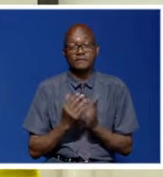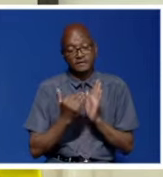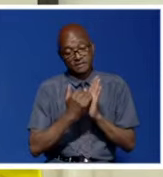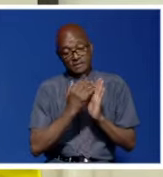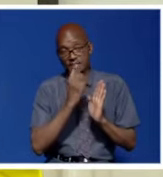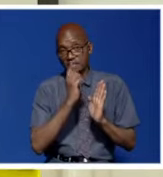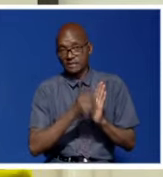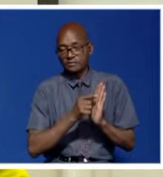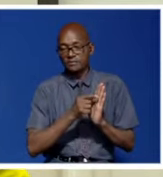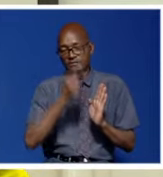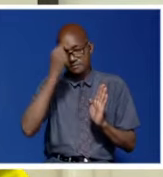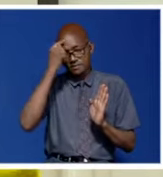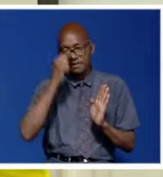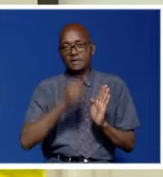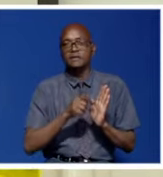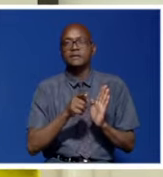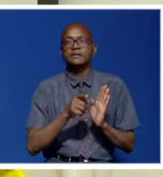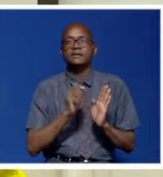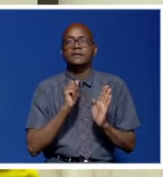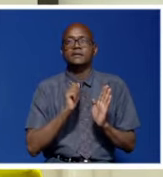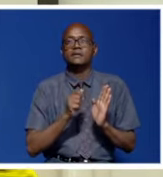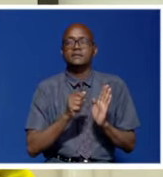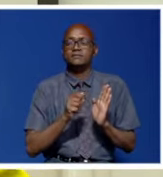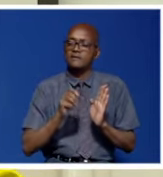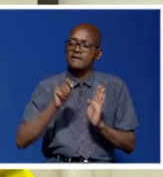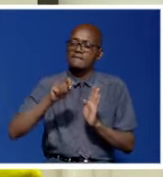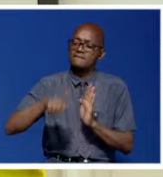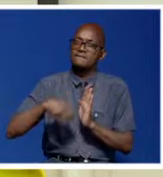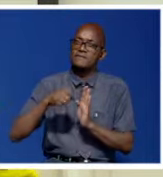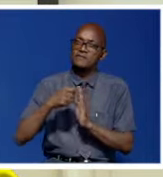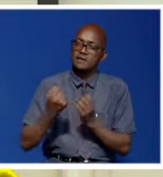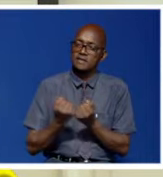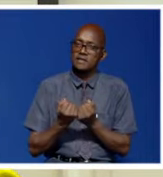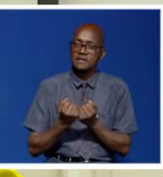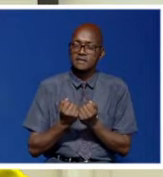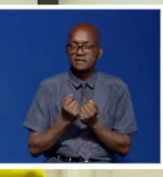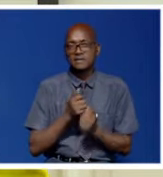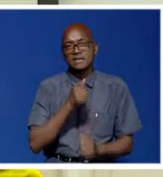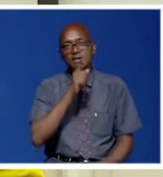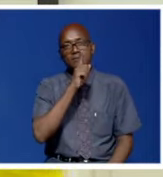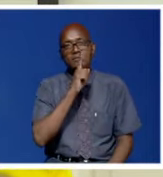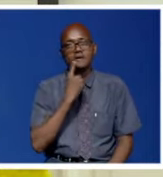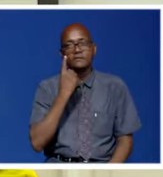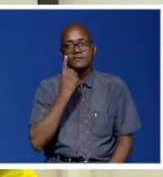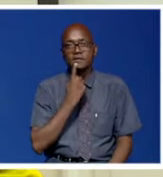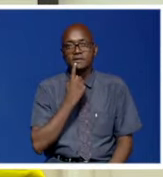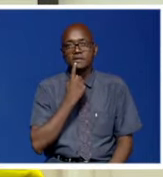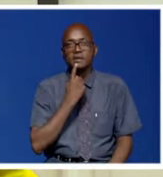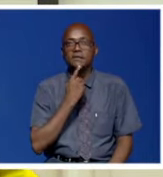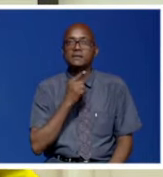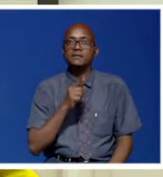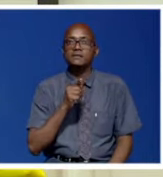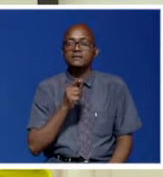ni kwamba itahakikisha kwamba viwanda vinavyotengeneza labda hayo mafuta watahakisha